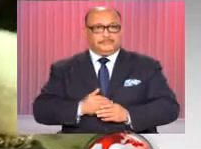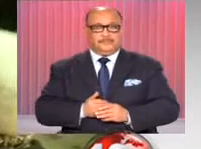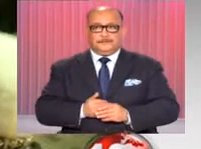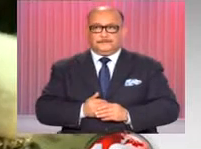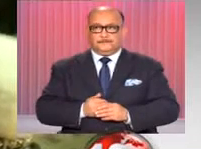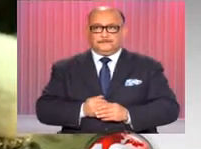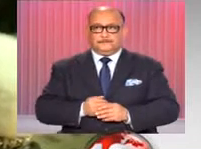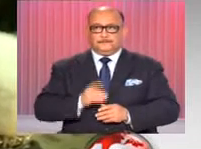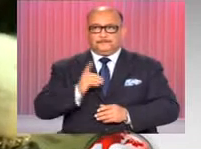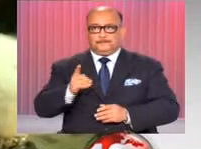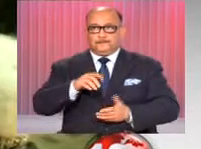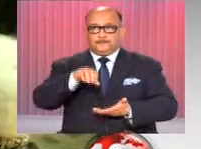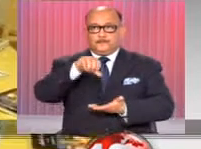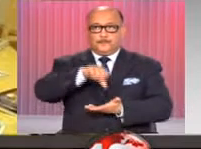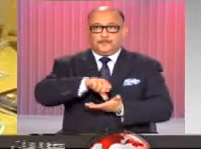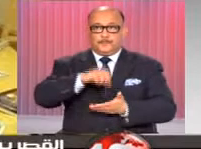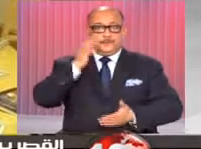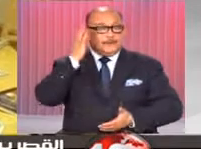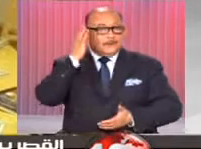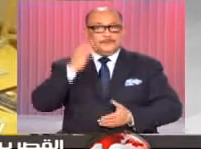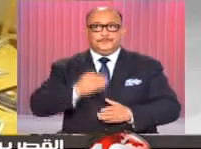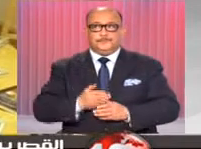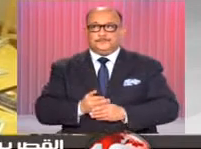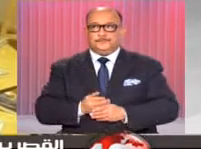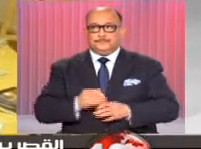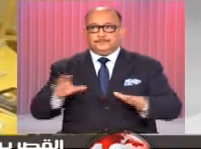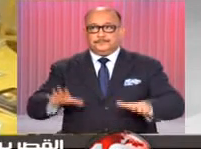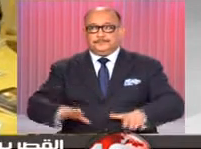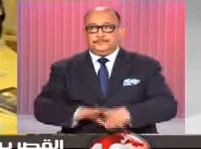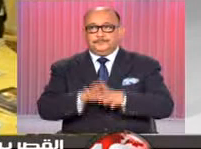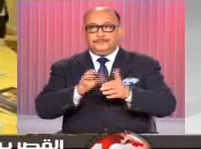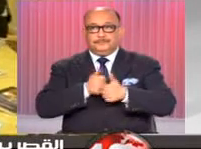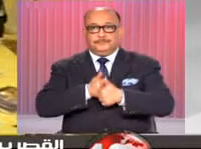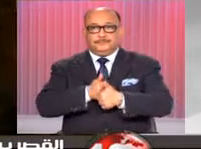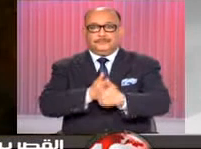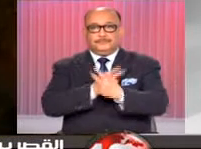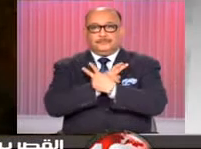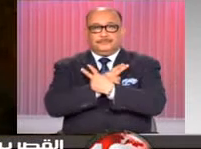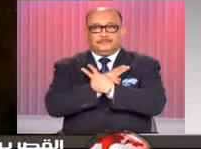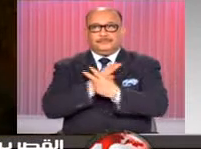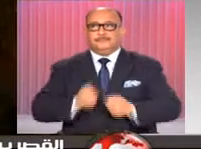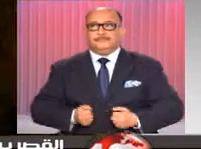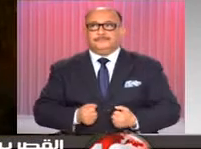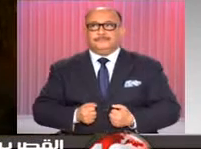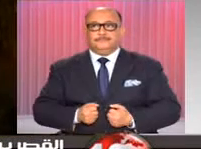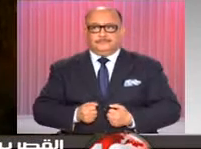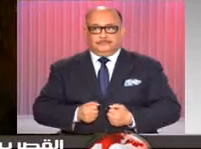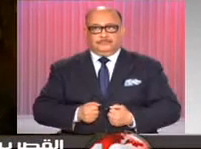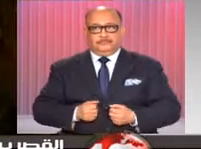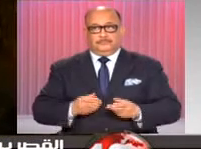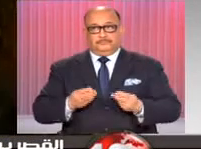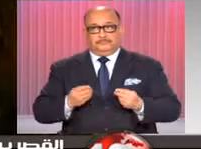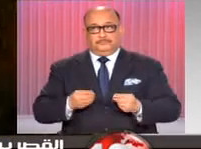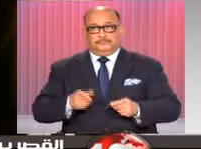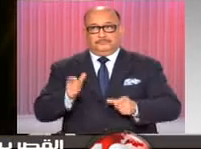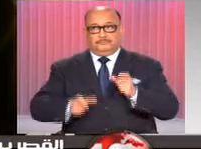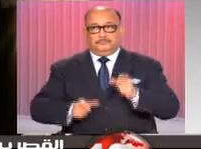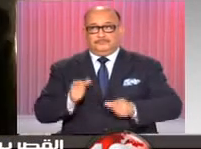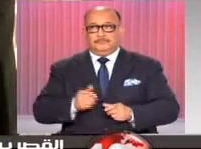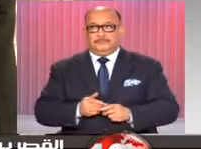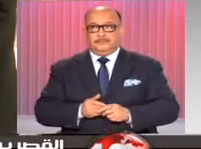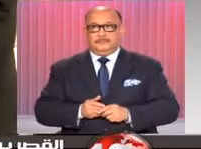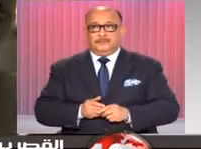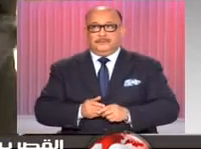بالكلمة نتحدى الإرهاب هو شعار المهرجان الوطني للإبداع الأدبي والشبابي الذي احتضنت